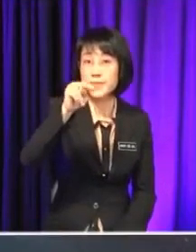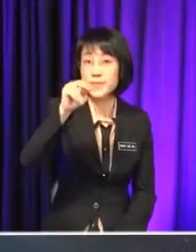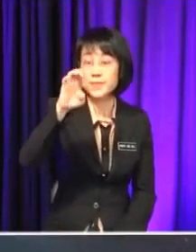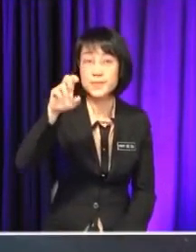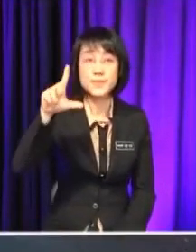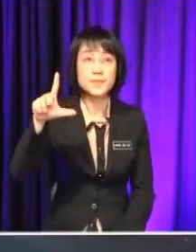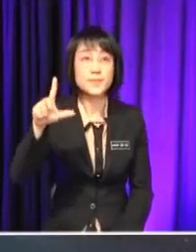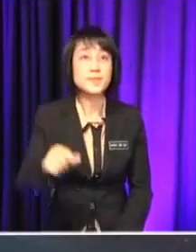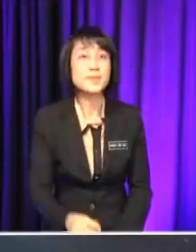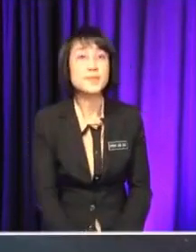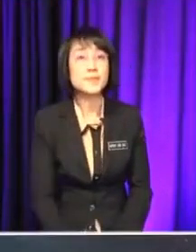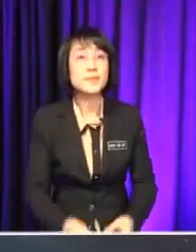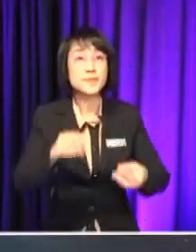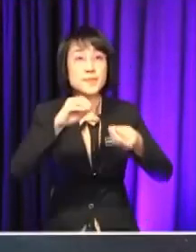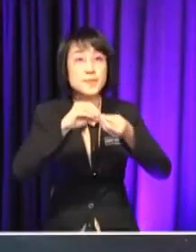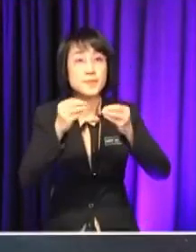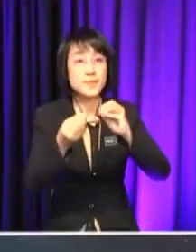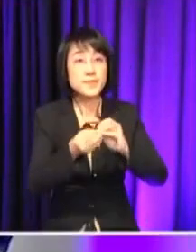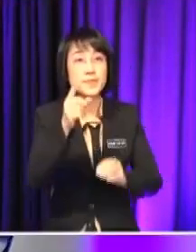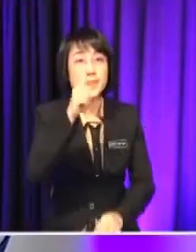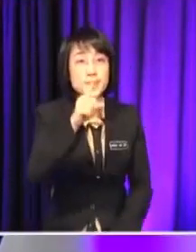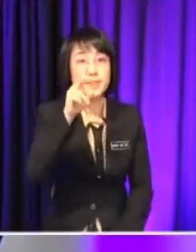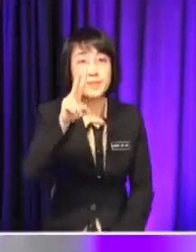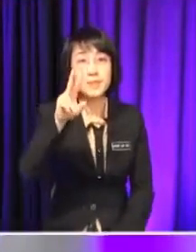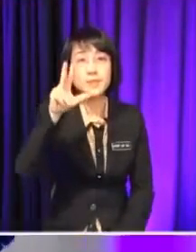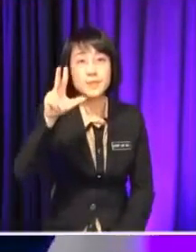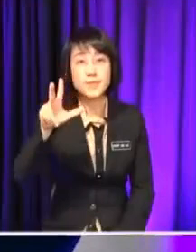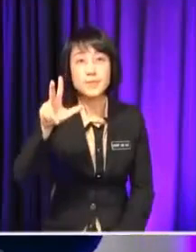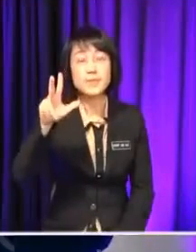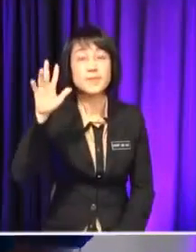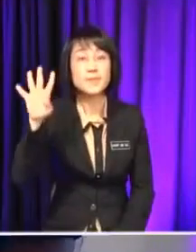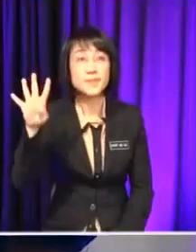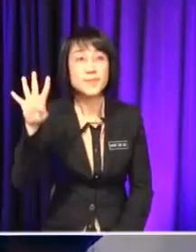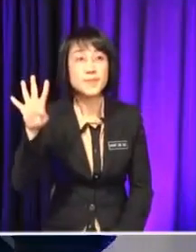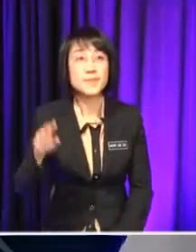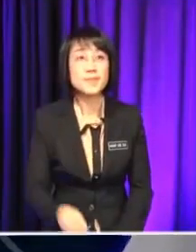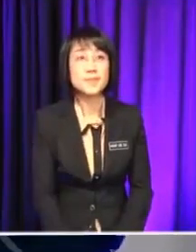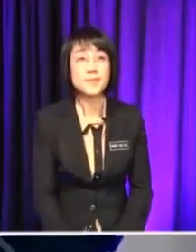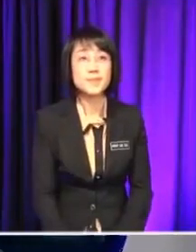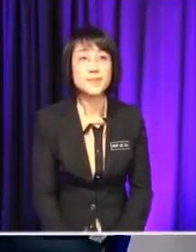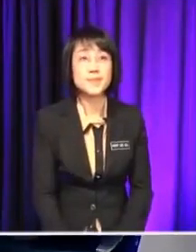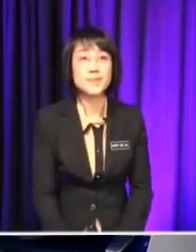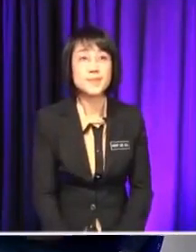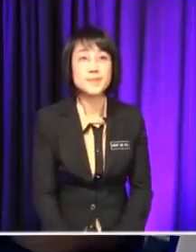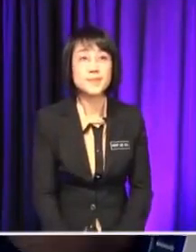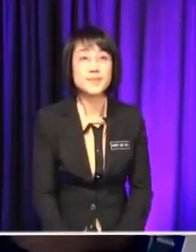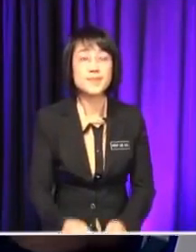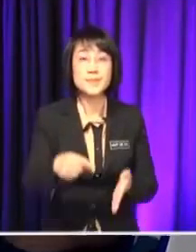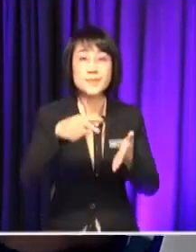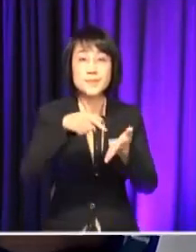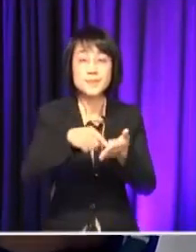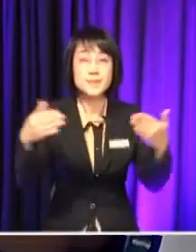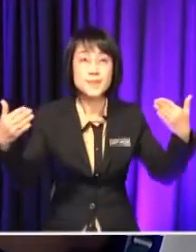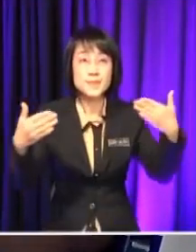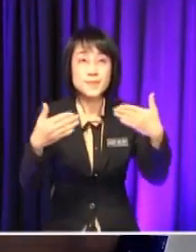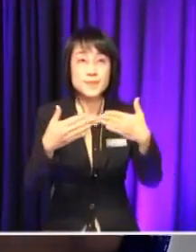pot nomonya kita ada nomor satu dua tiga dan juga Oh yang panjang ini yang akan disambungkan dengan